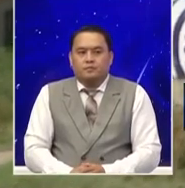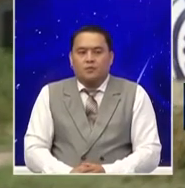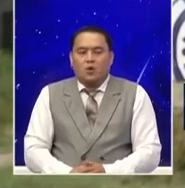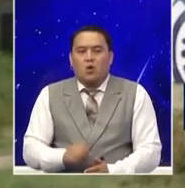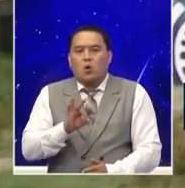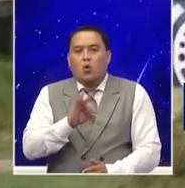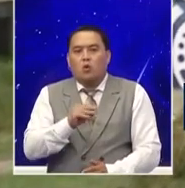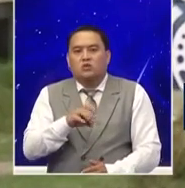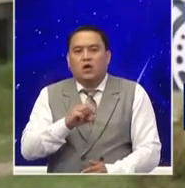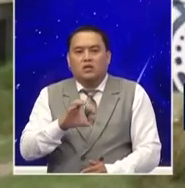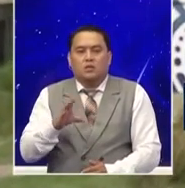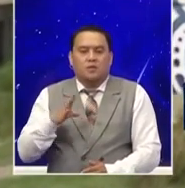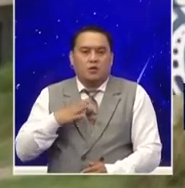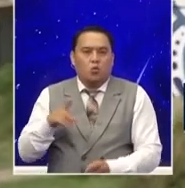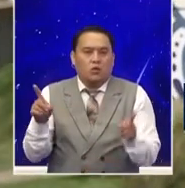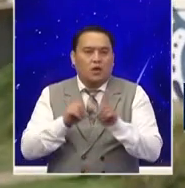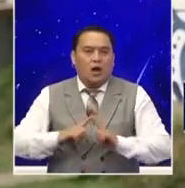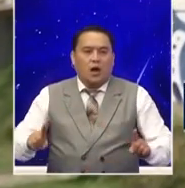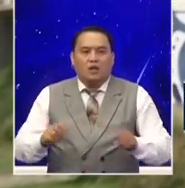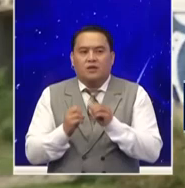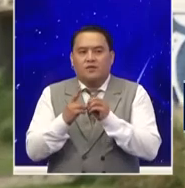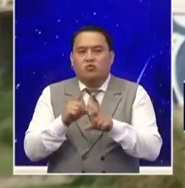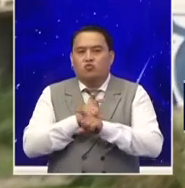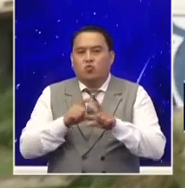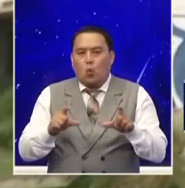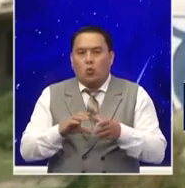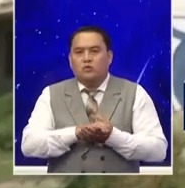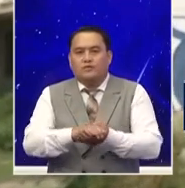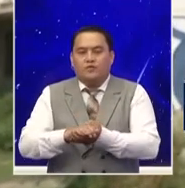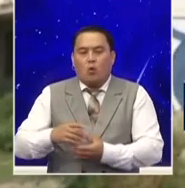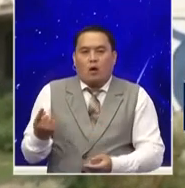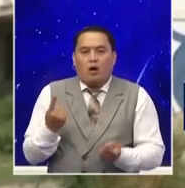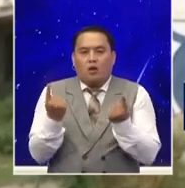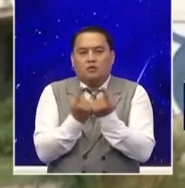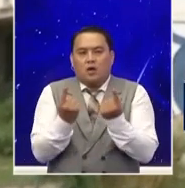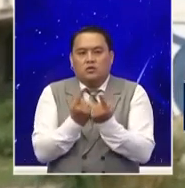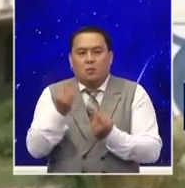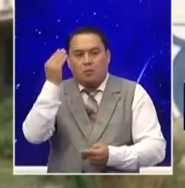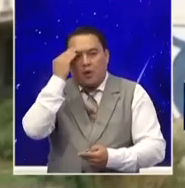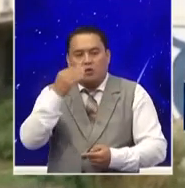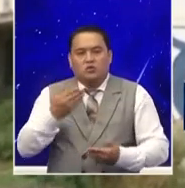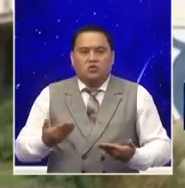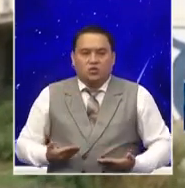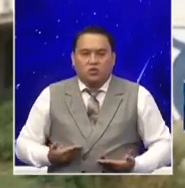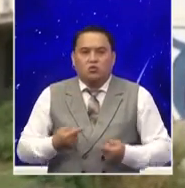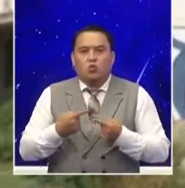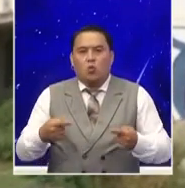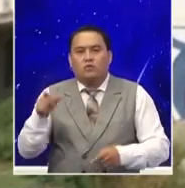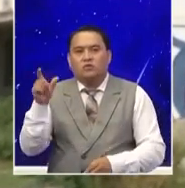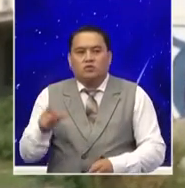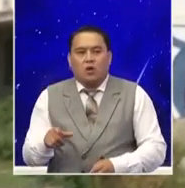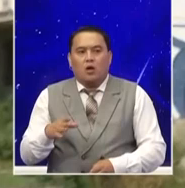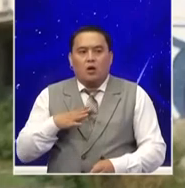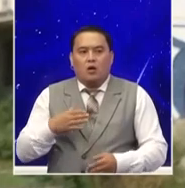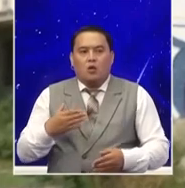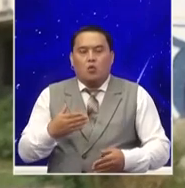Олжас был уникальным человеком. Он закончил 12-ю школу, был дружен с одноклассниками. Не каждый способен пожертвовать жизнью ради другого. Волонтеры